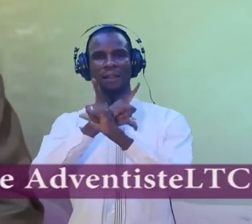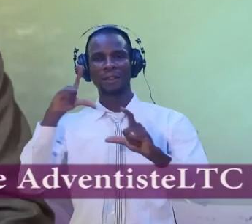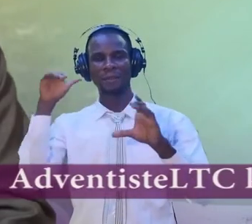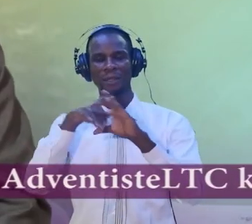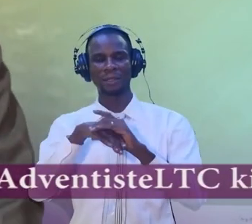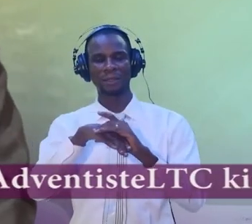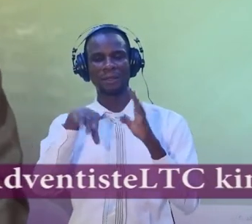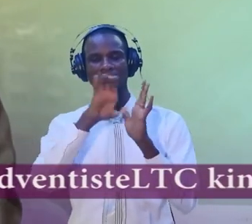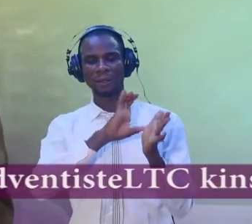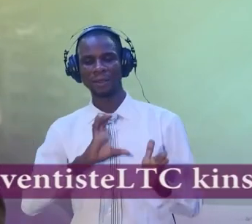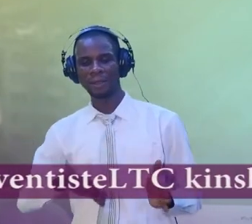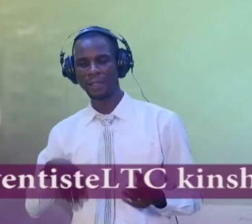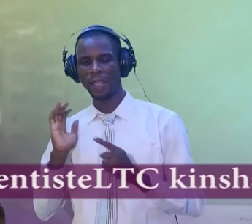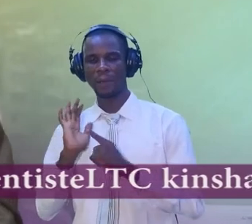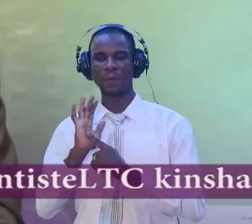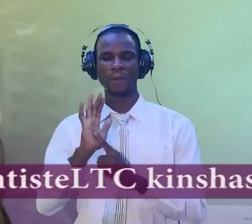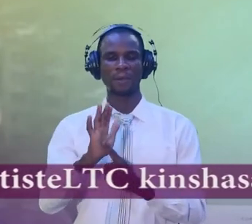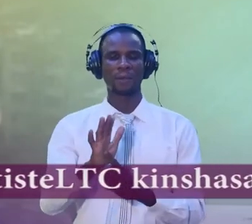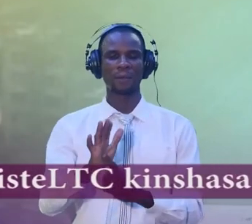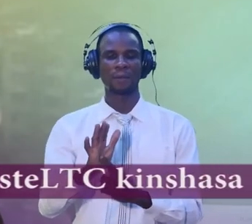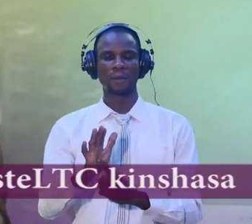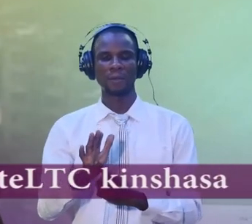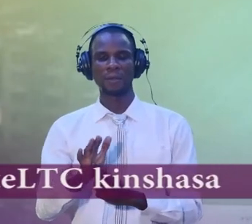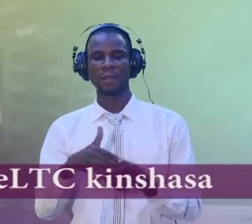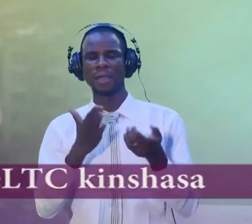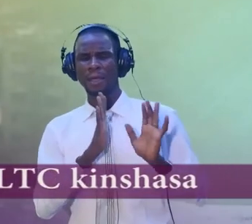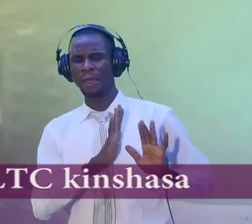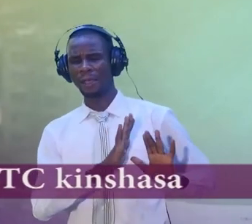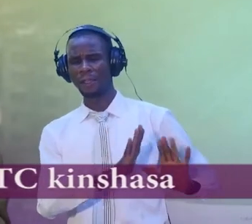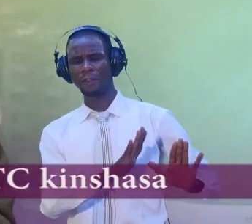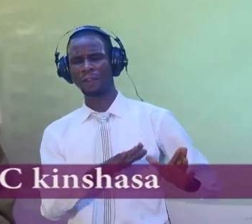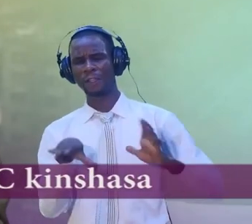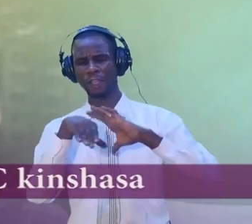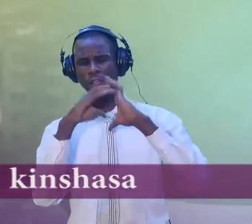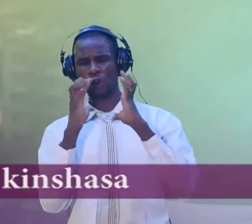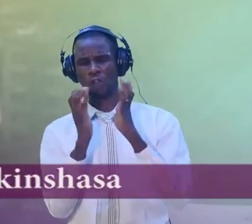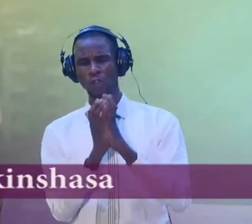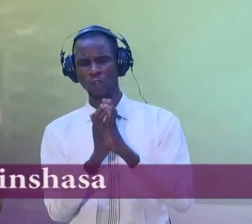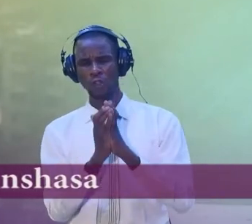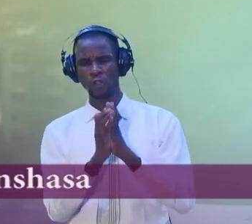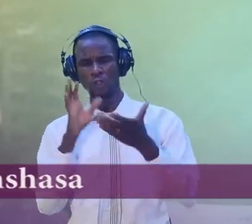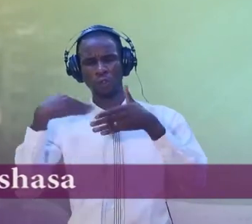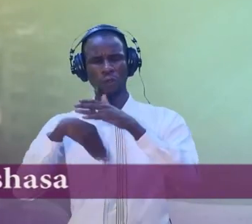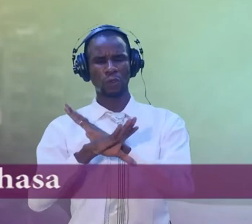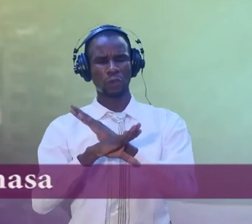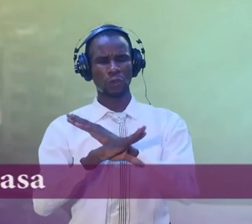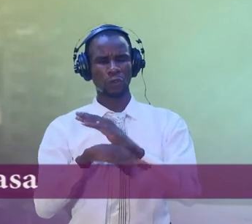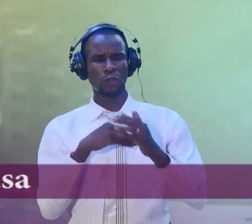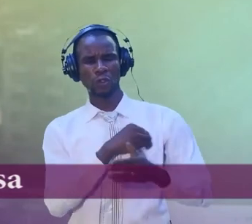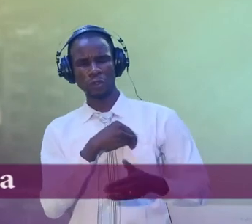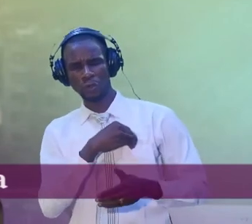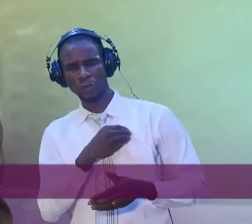kwanza ili upate uhuru katika Kristo ni kwamba uachane